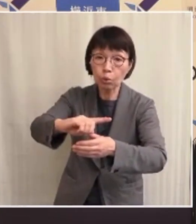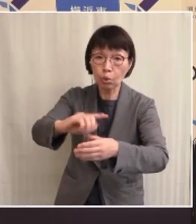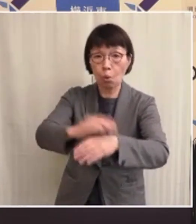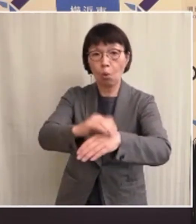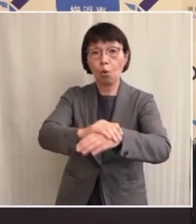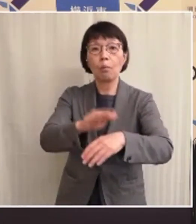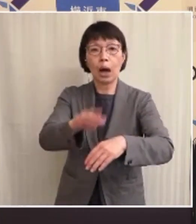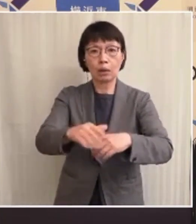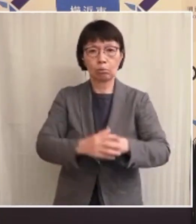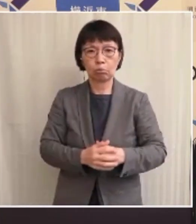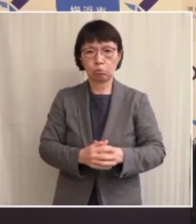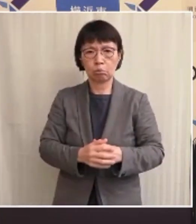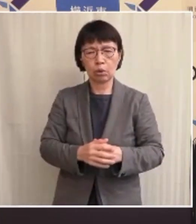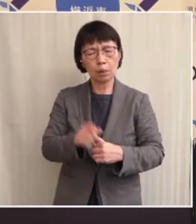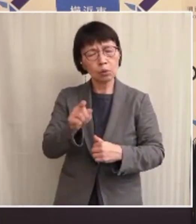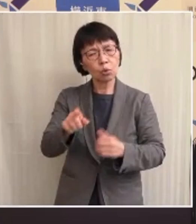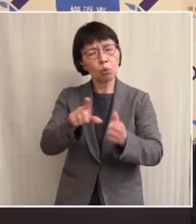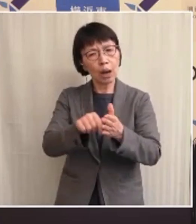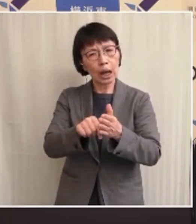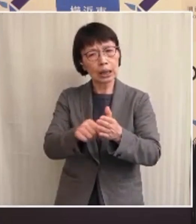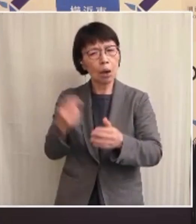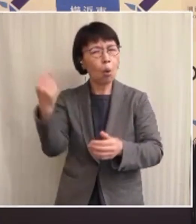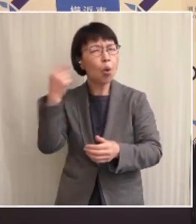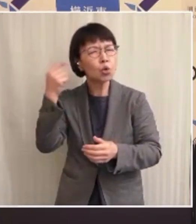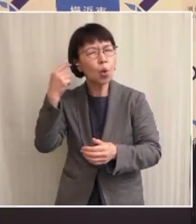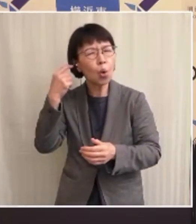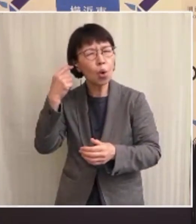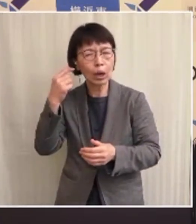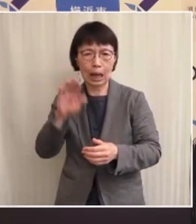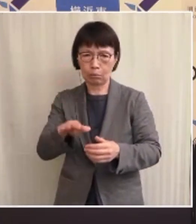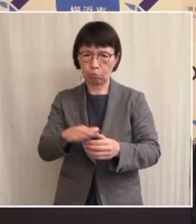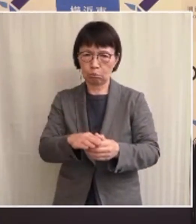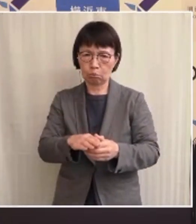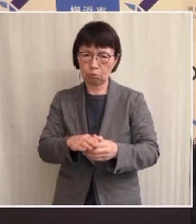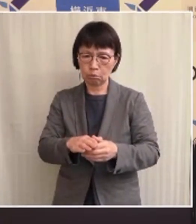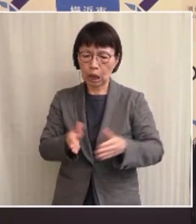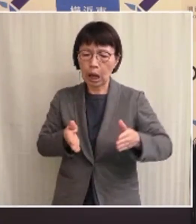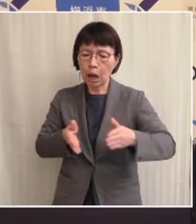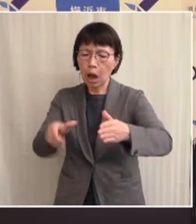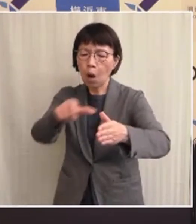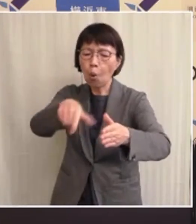だと音が出たりするので、近隣の方々に